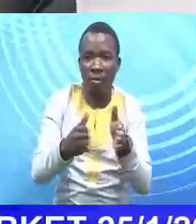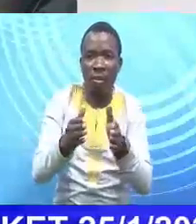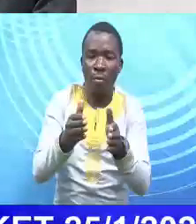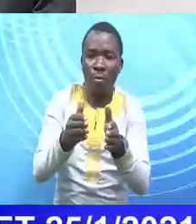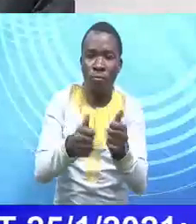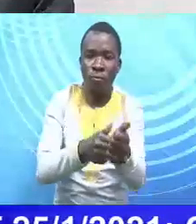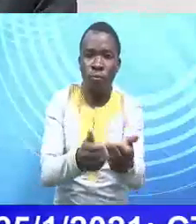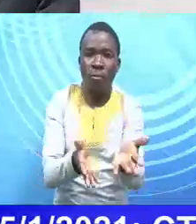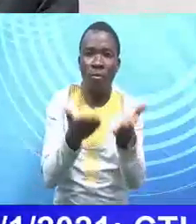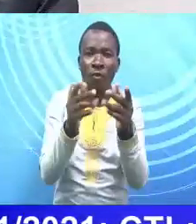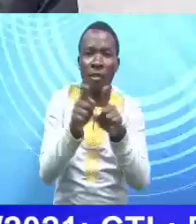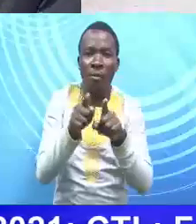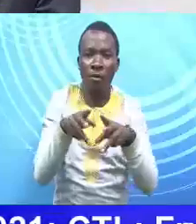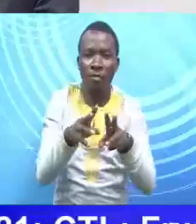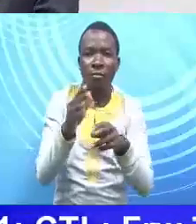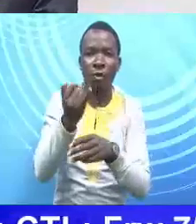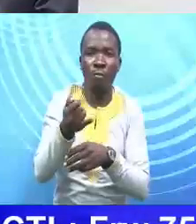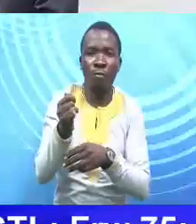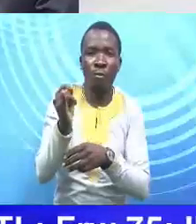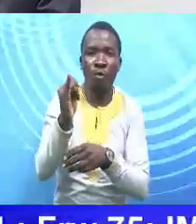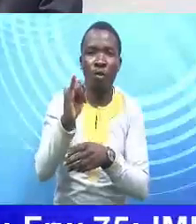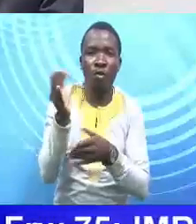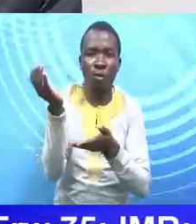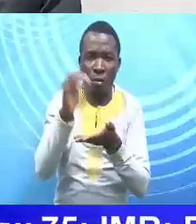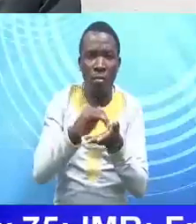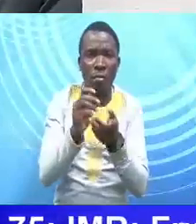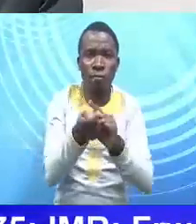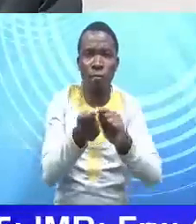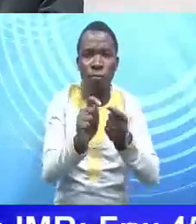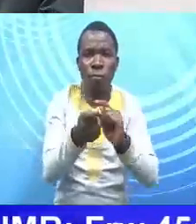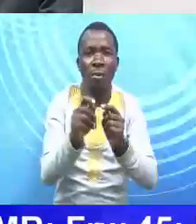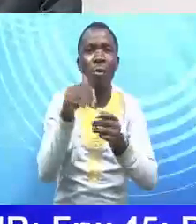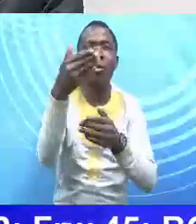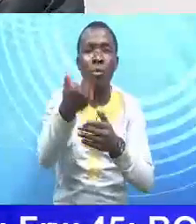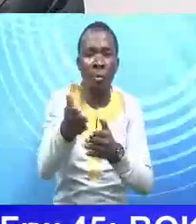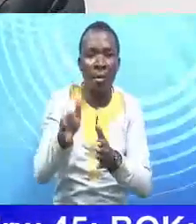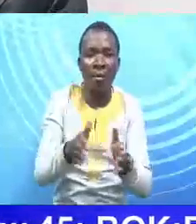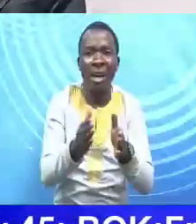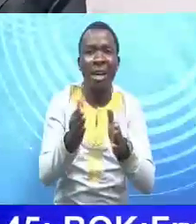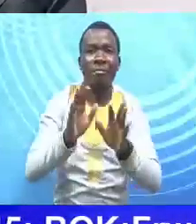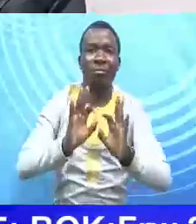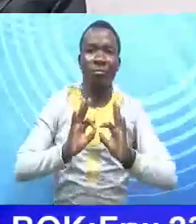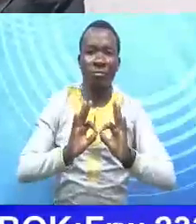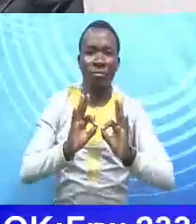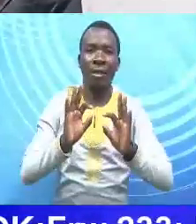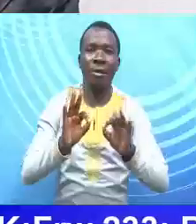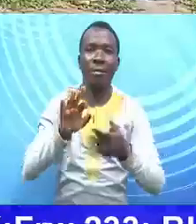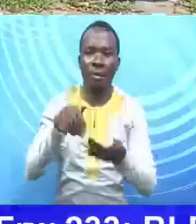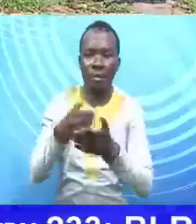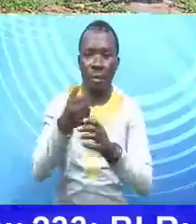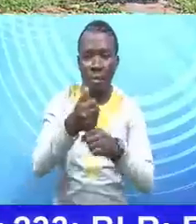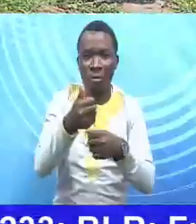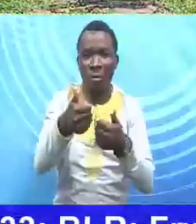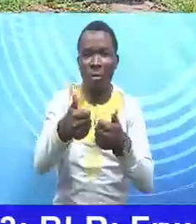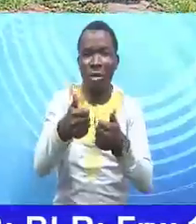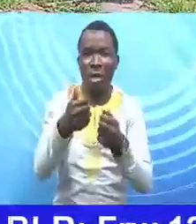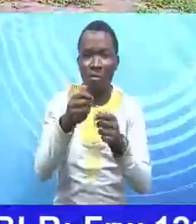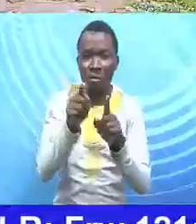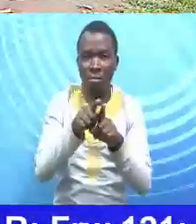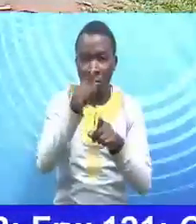kuko unashushanyije bakawusubiramo umuhanda ugahita unoga ubundi ibintu bikagenda nk'abaturage